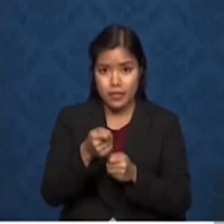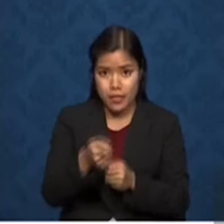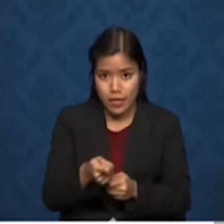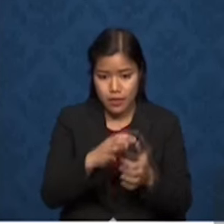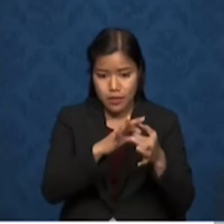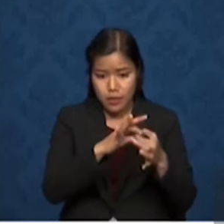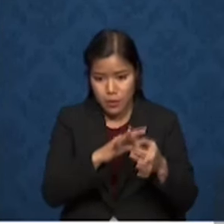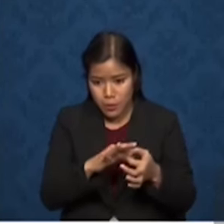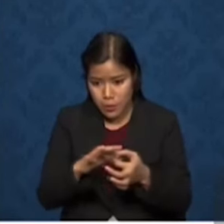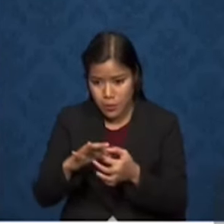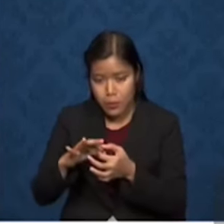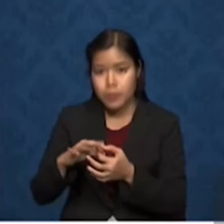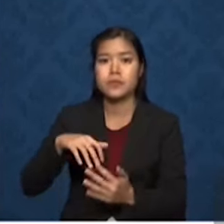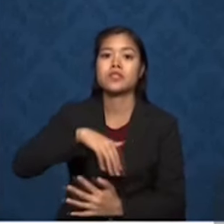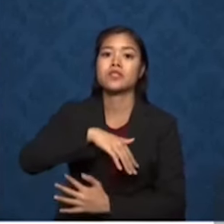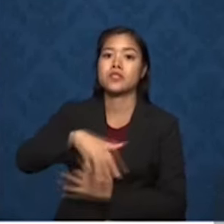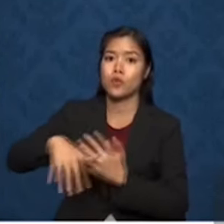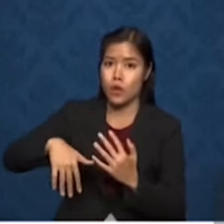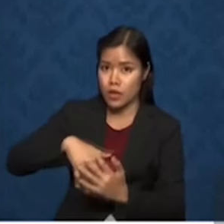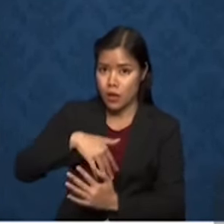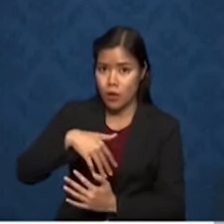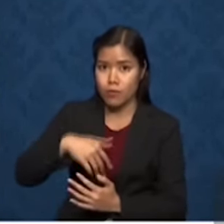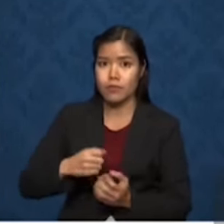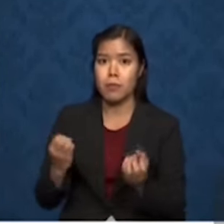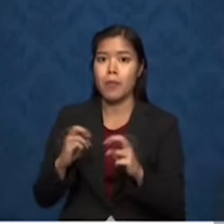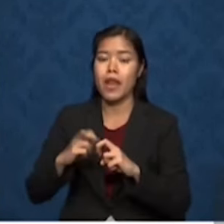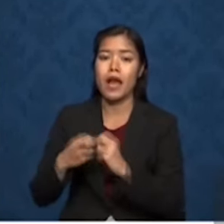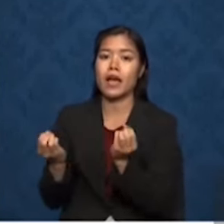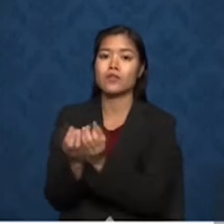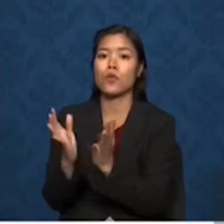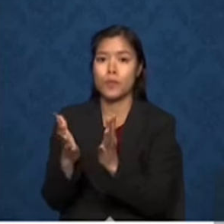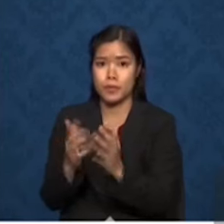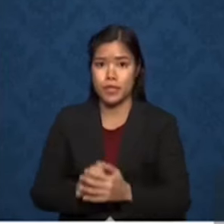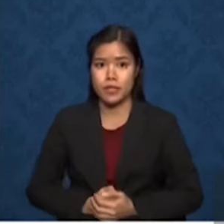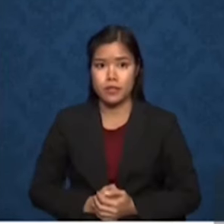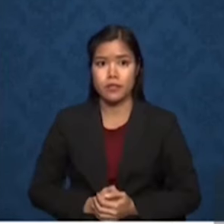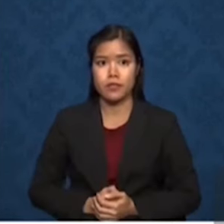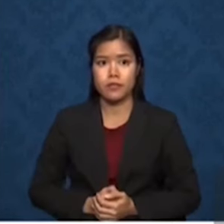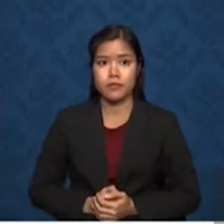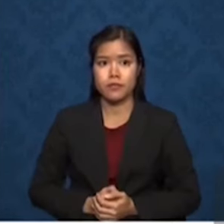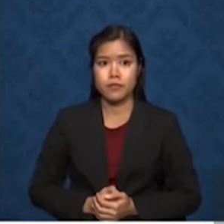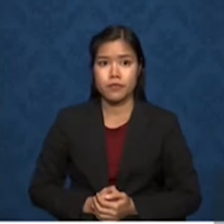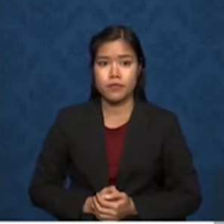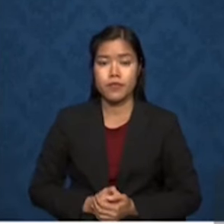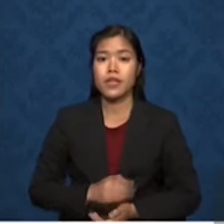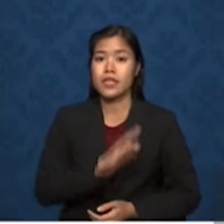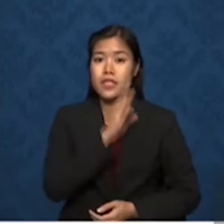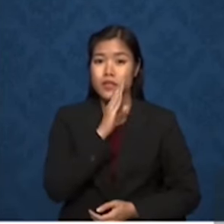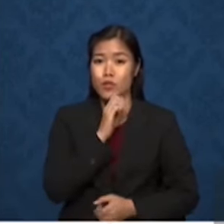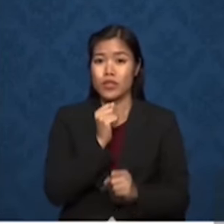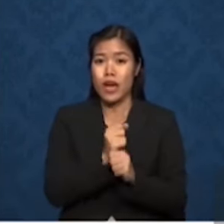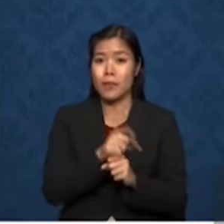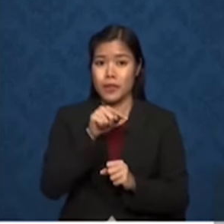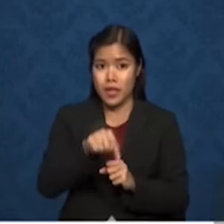แวดล้อมแน่นอนครับประเทศเพื่อนบ้านของเราหลายประเทศกระทบแน่นอนและแน่นอน